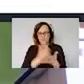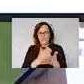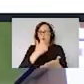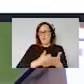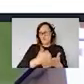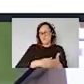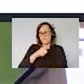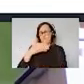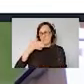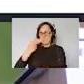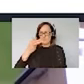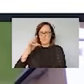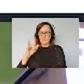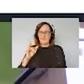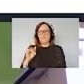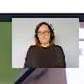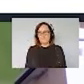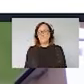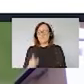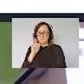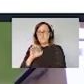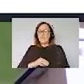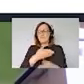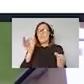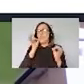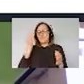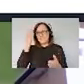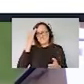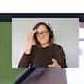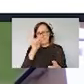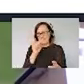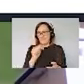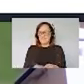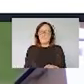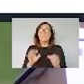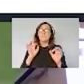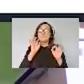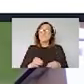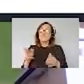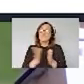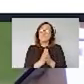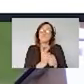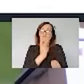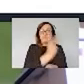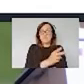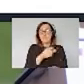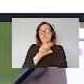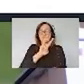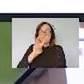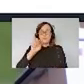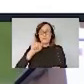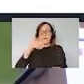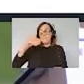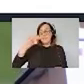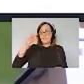niego i część z Państwa już tak naprawdę zna go doskonale, w związku z czym poproszę, byście Państwo weszli na stronę www.menti.com